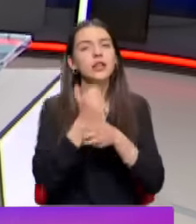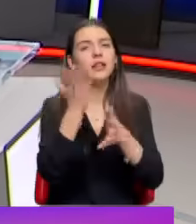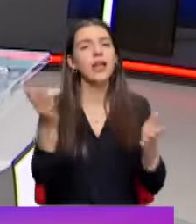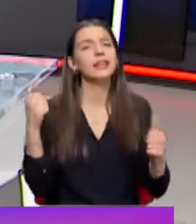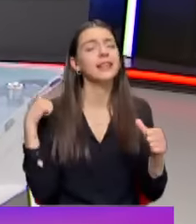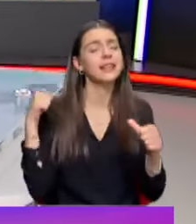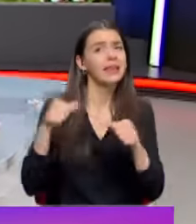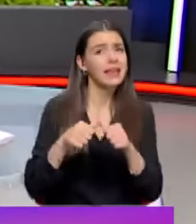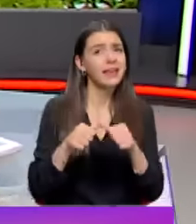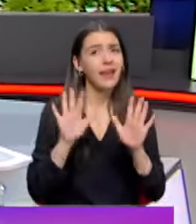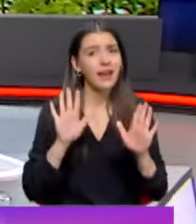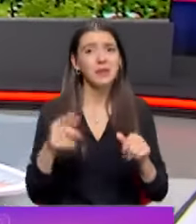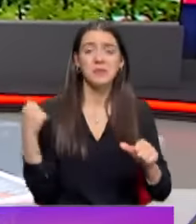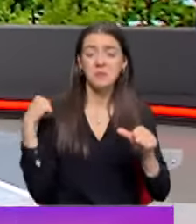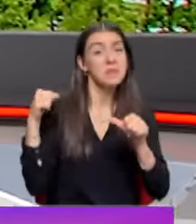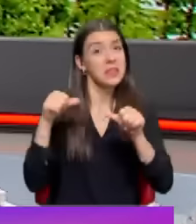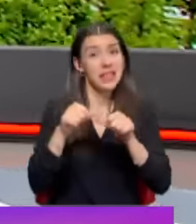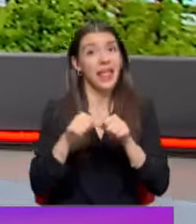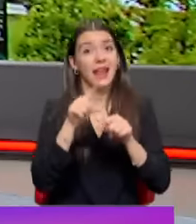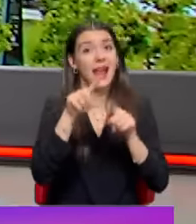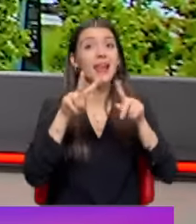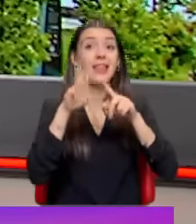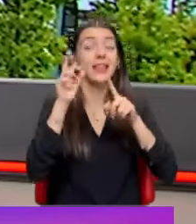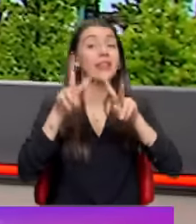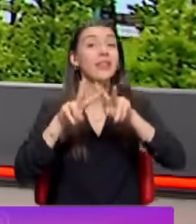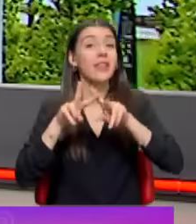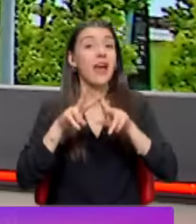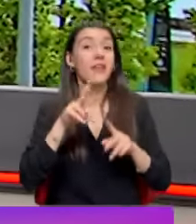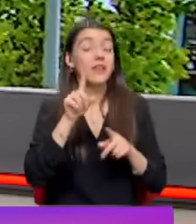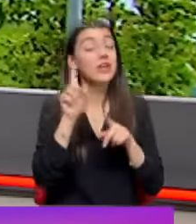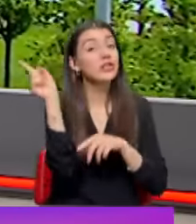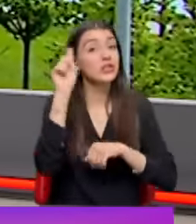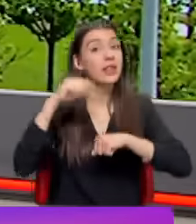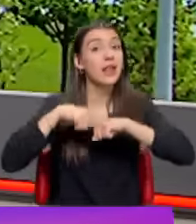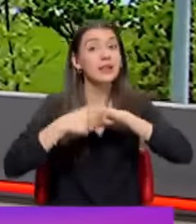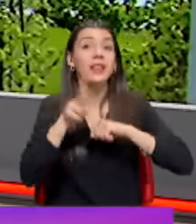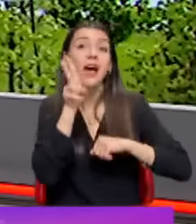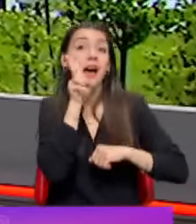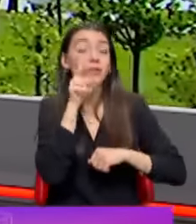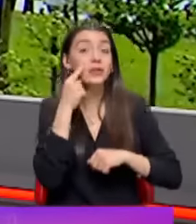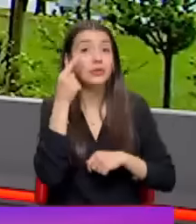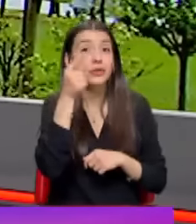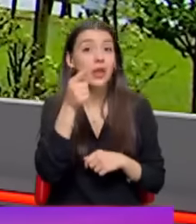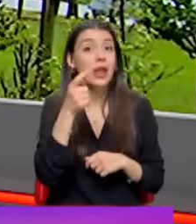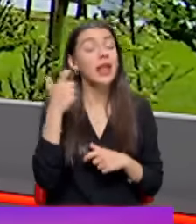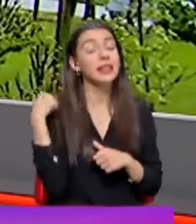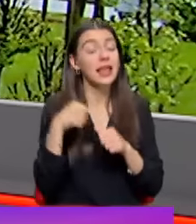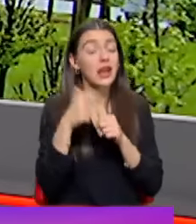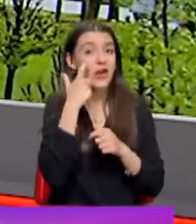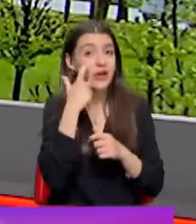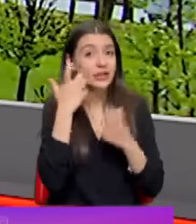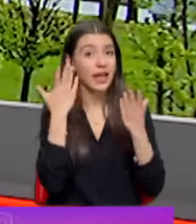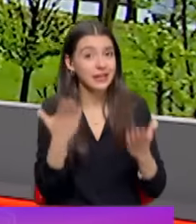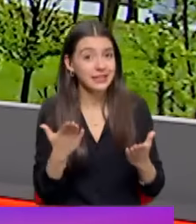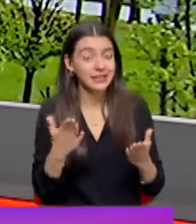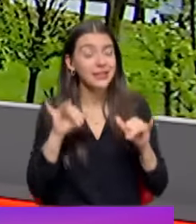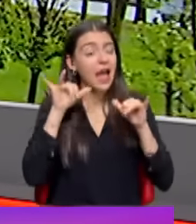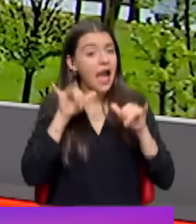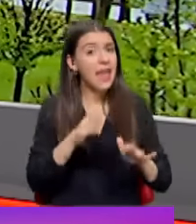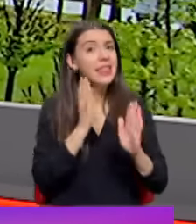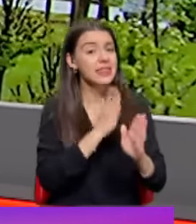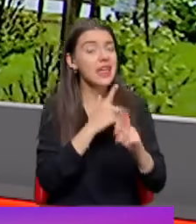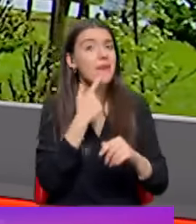Günaydın tekrar. Bir kez daha Now TV ekranlarına Çalar Saat hafta sonuna hoş geldiniz. Kaldığımız yerden aynen devam diyerek gitmiştik